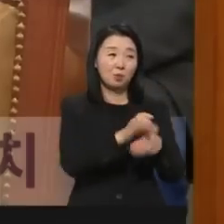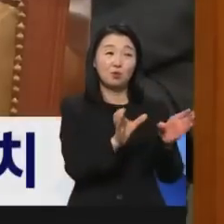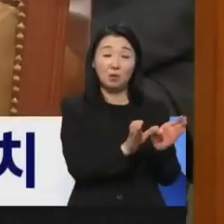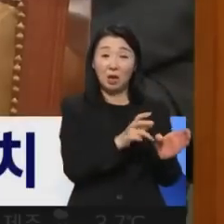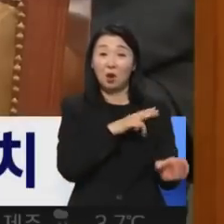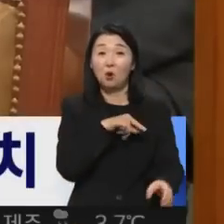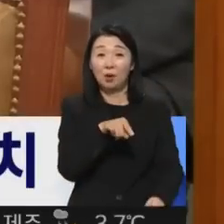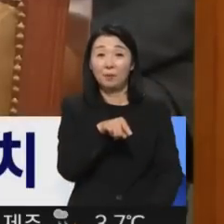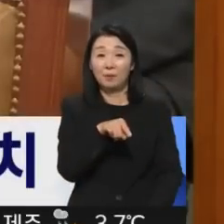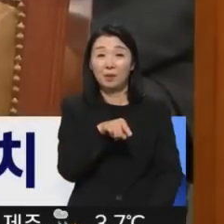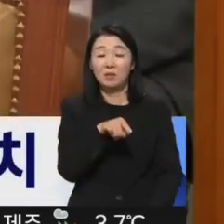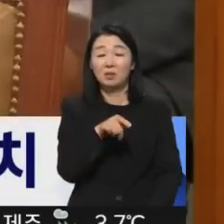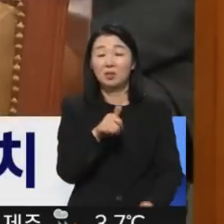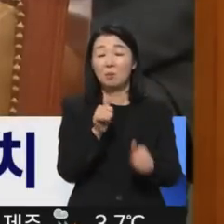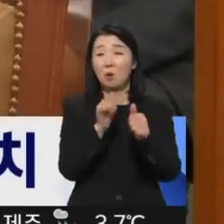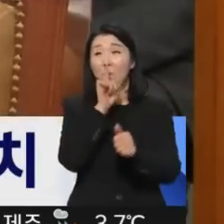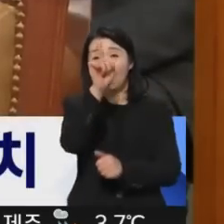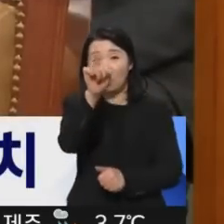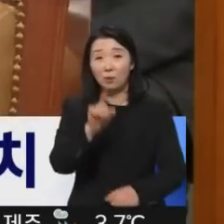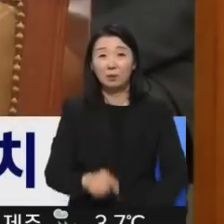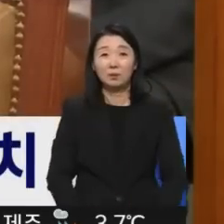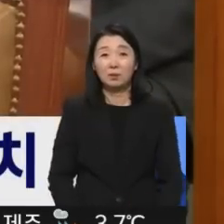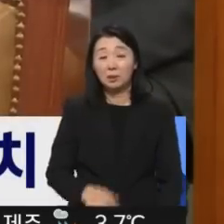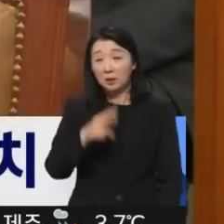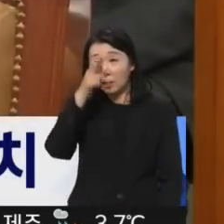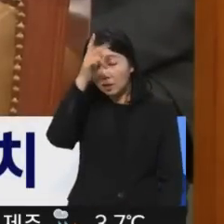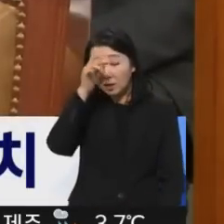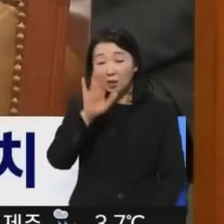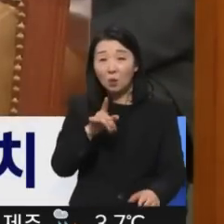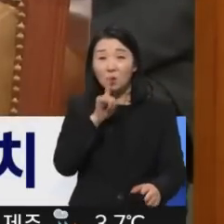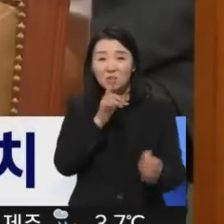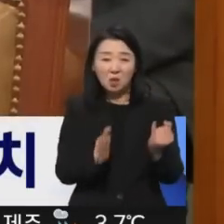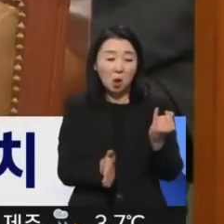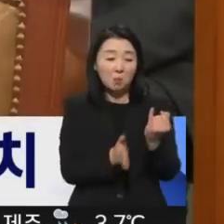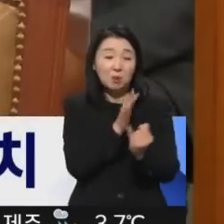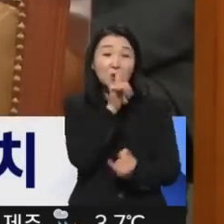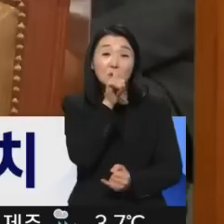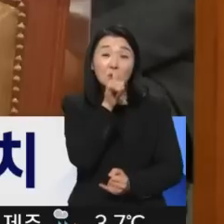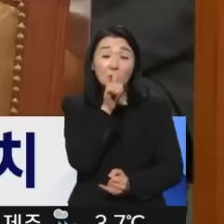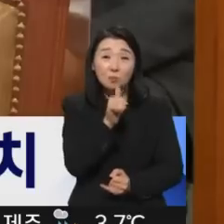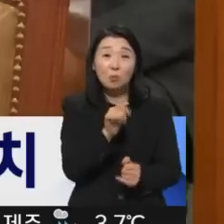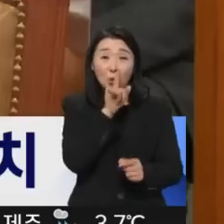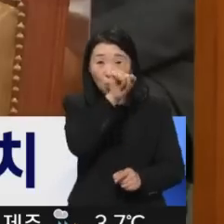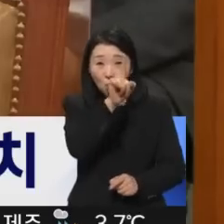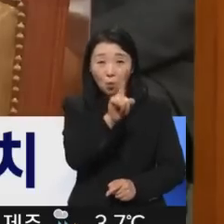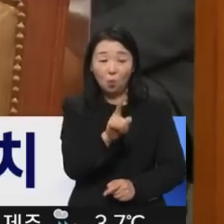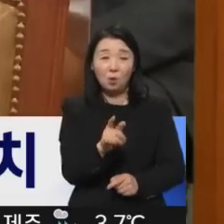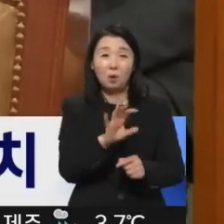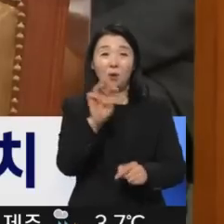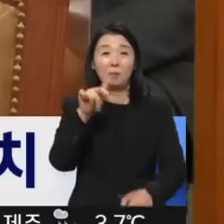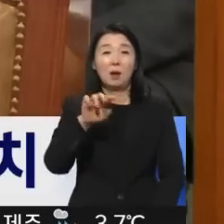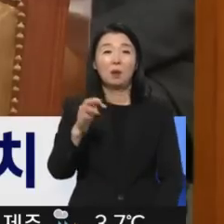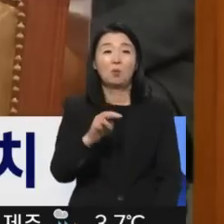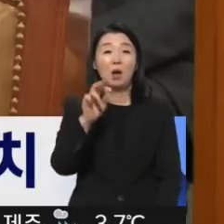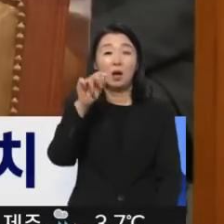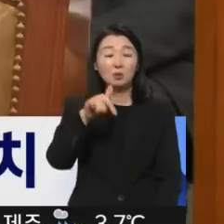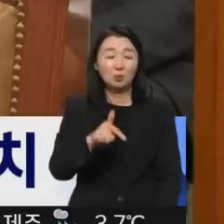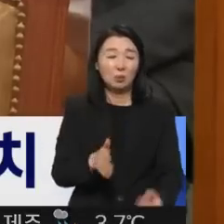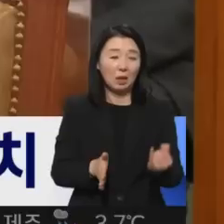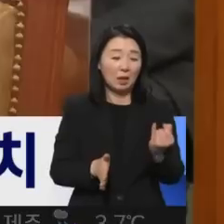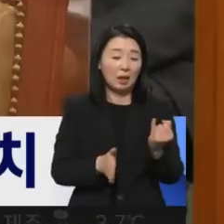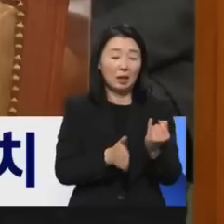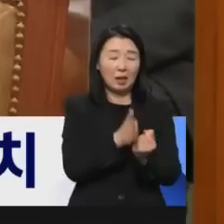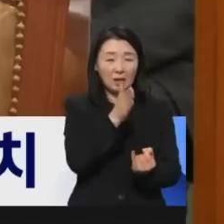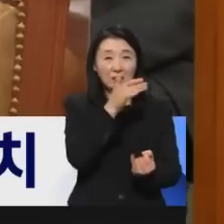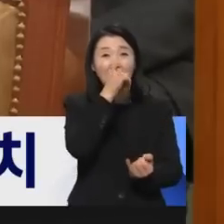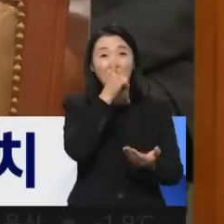의원이 고소를 당했었는데 경찰이 오늘 성비위 의혹으로 고소된 무소속 박완주 의원을 강제추행